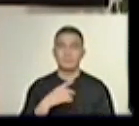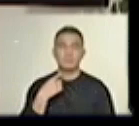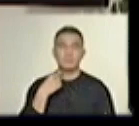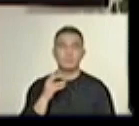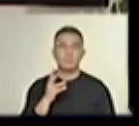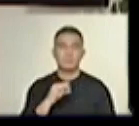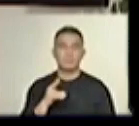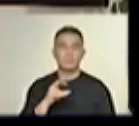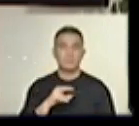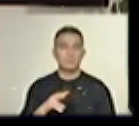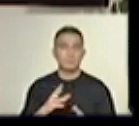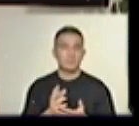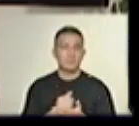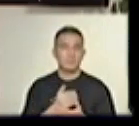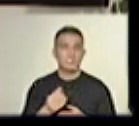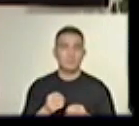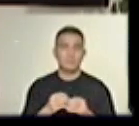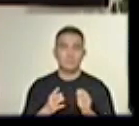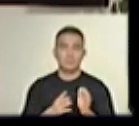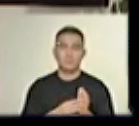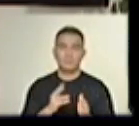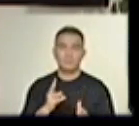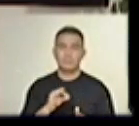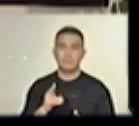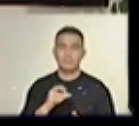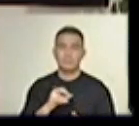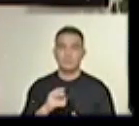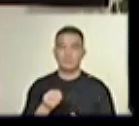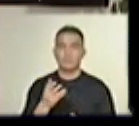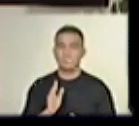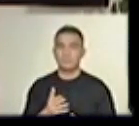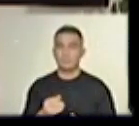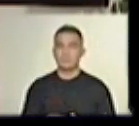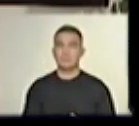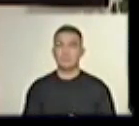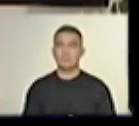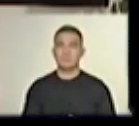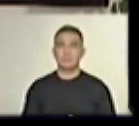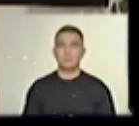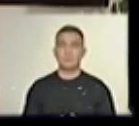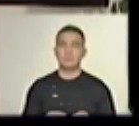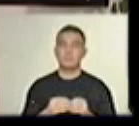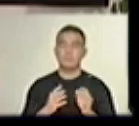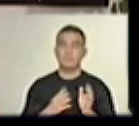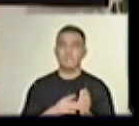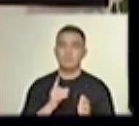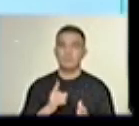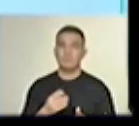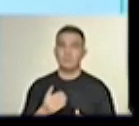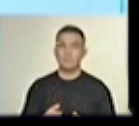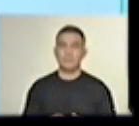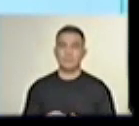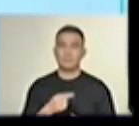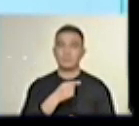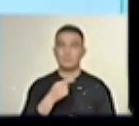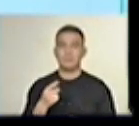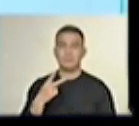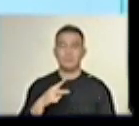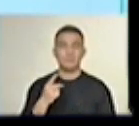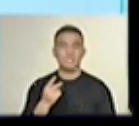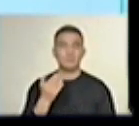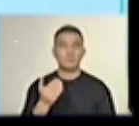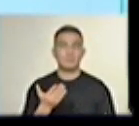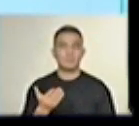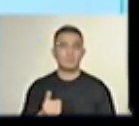toping. 19 ning moduli nechiga teng bo'ladi? 19 ga. Minus 21 ning